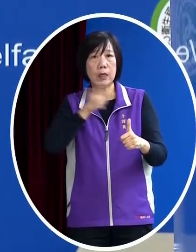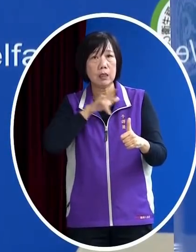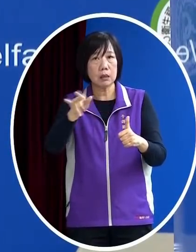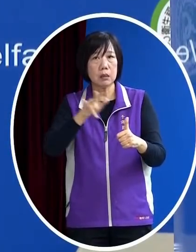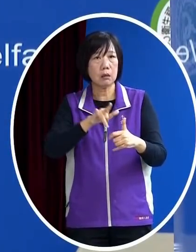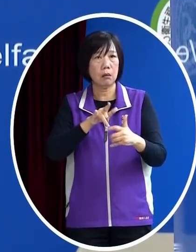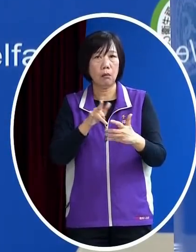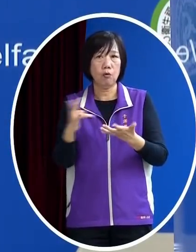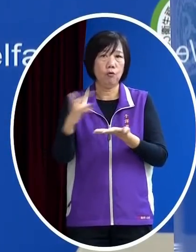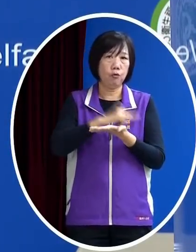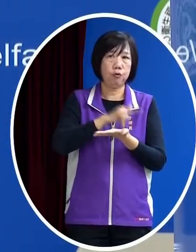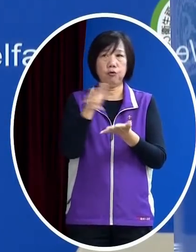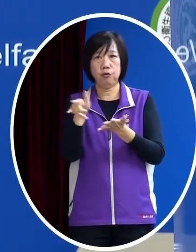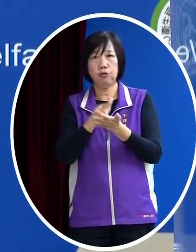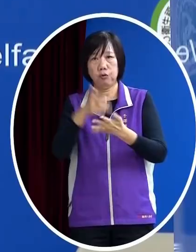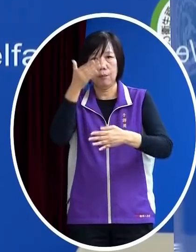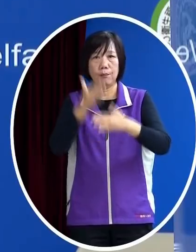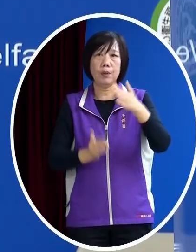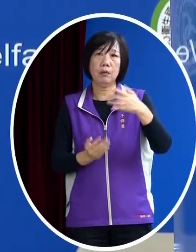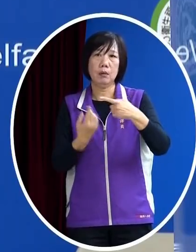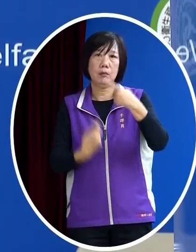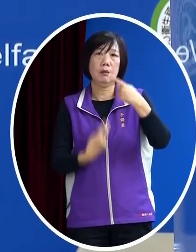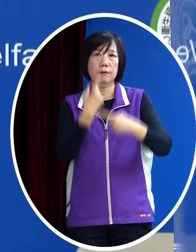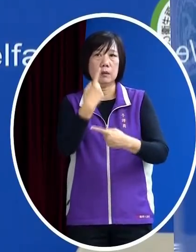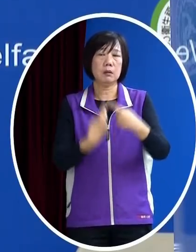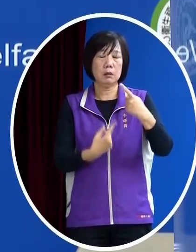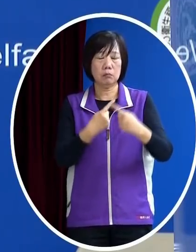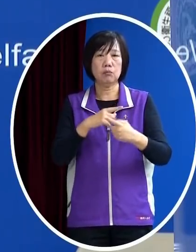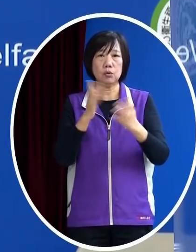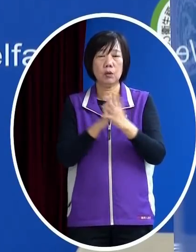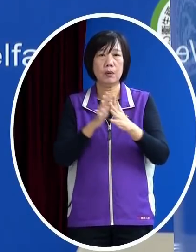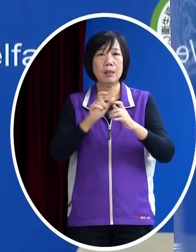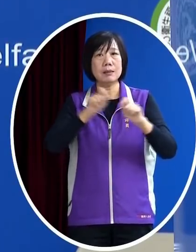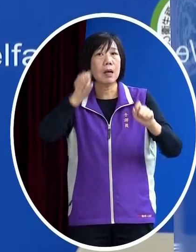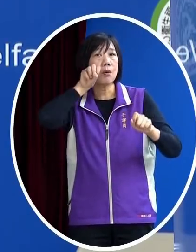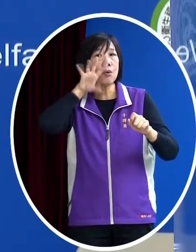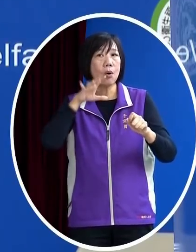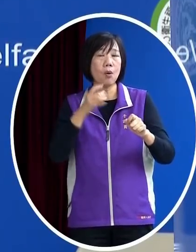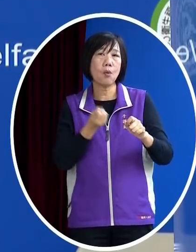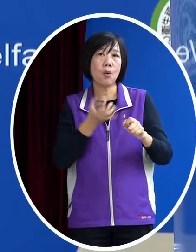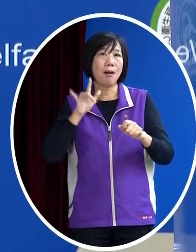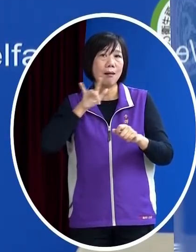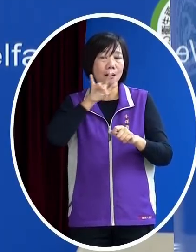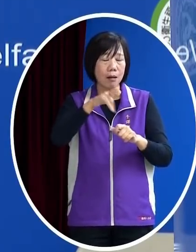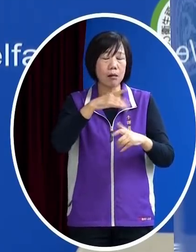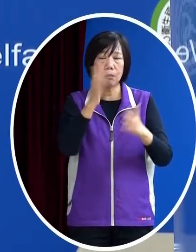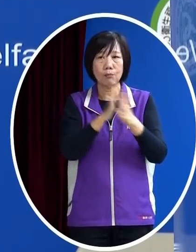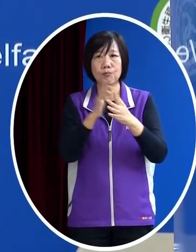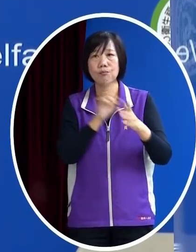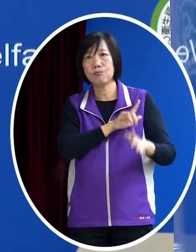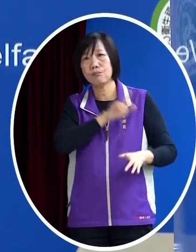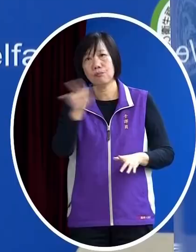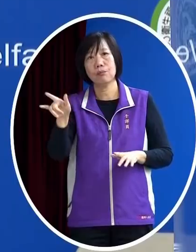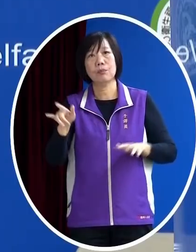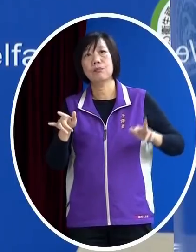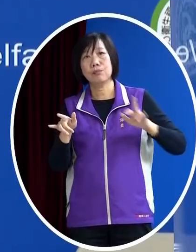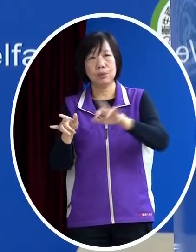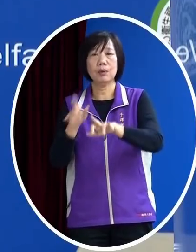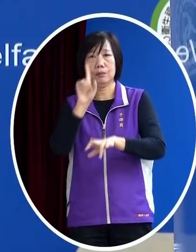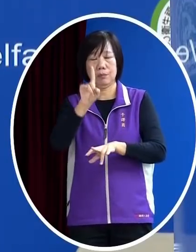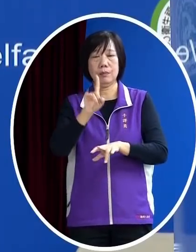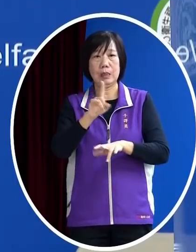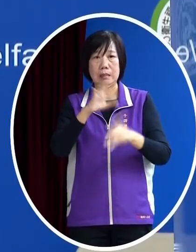本来是长荣跟华航各有一班，那我们就两个公司，都是先减一